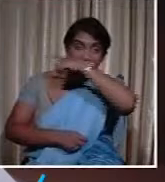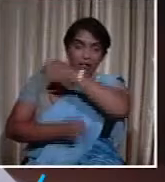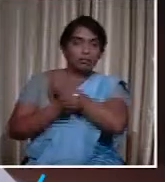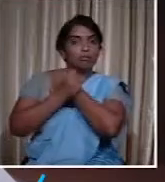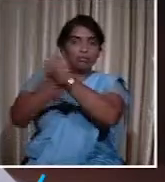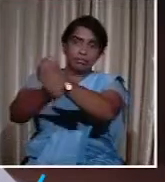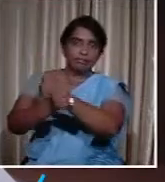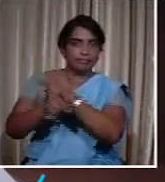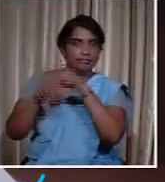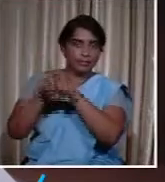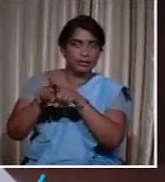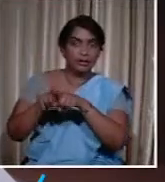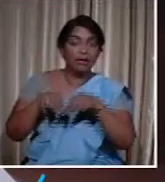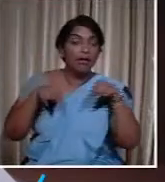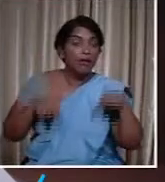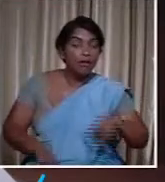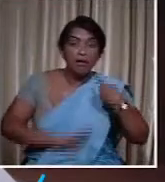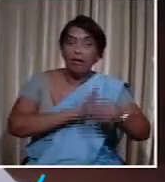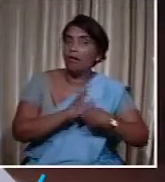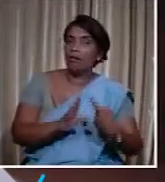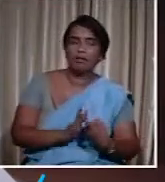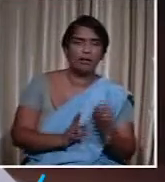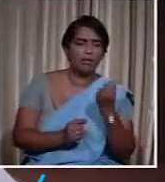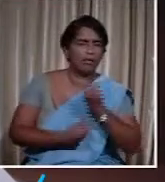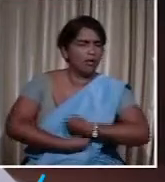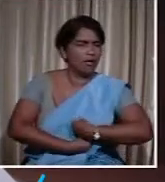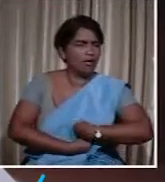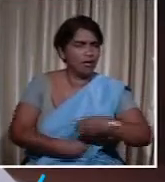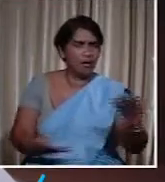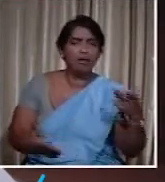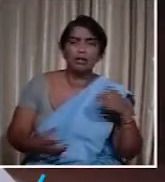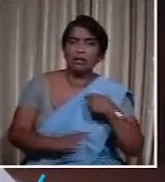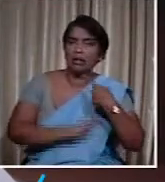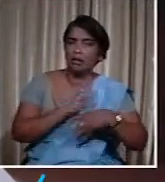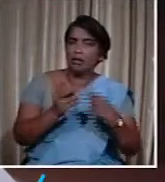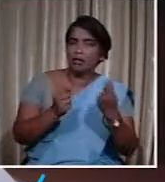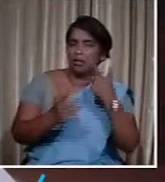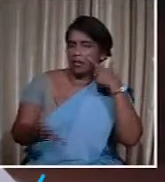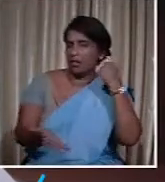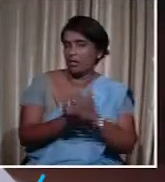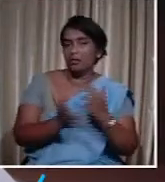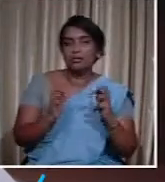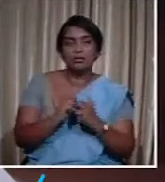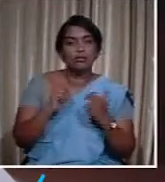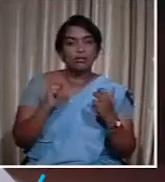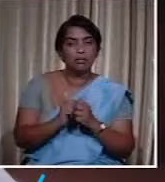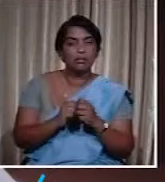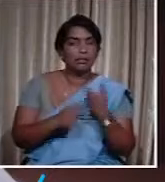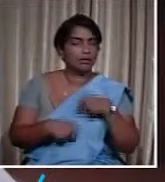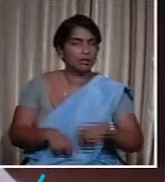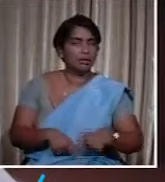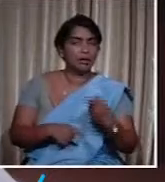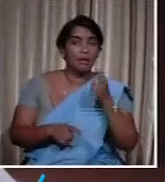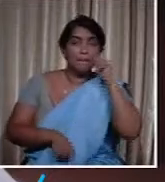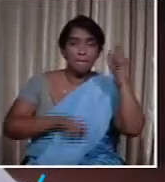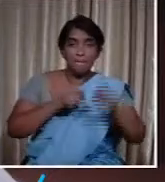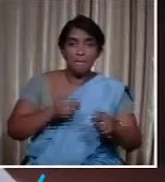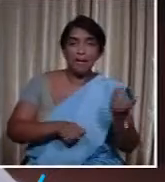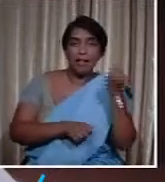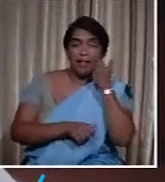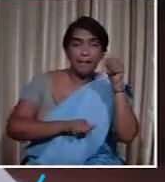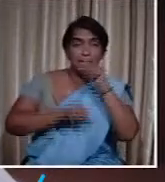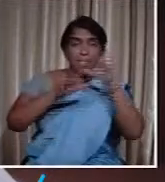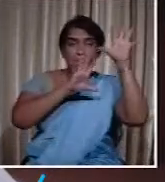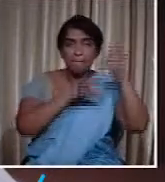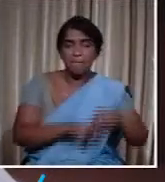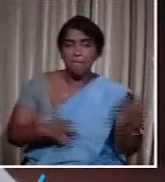මෙහෙමයි මේ රටක් මුළුමනින්ම ආර්ථික විනාශ කරලා රටක් මුළුමනින්ම කාබාසිනිය කරලා රටේ පුරවැසියන්ට ලෙඩ්ඩුන්ට බෙහෙතක් ගේන්න